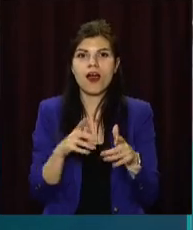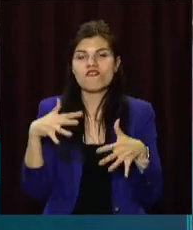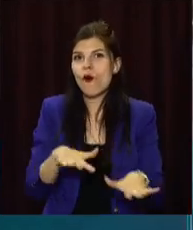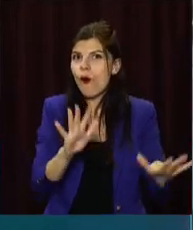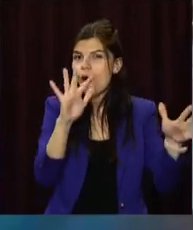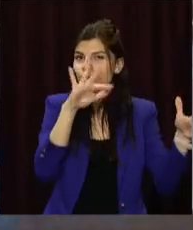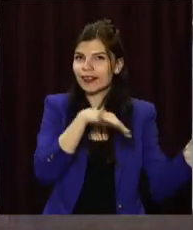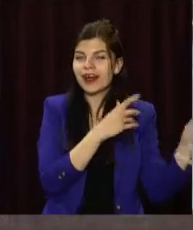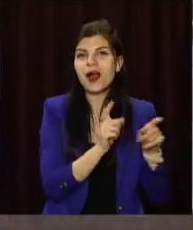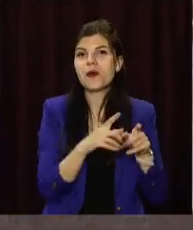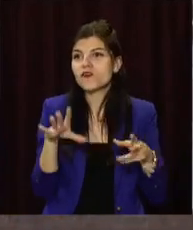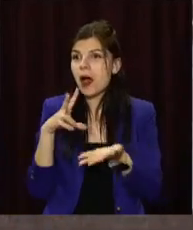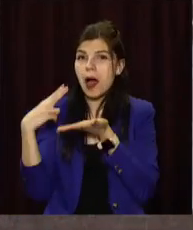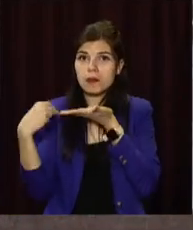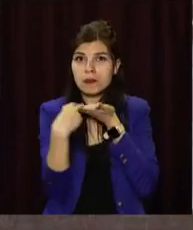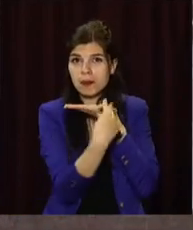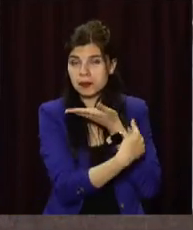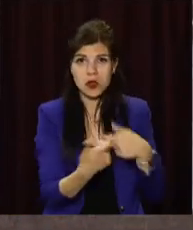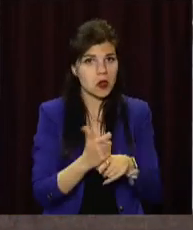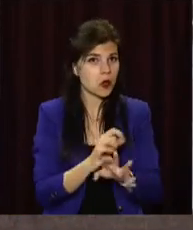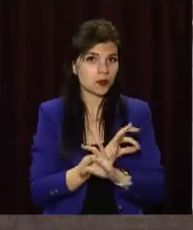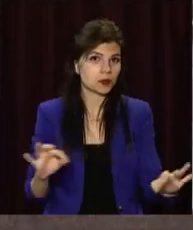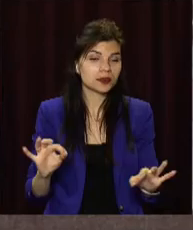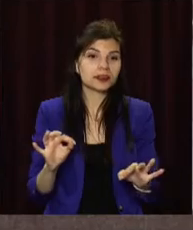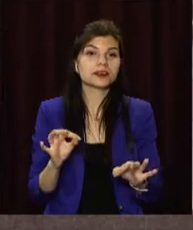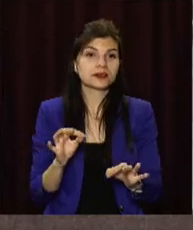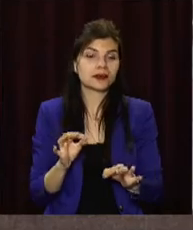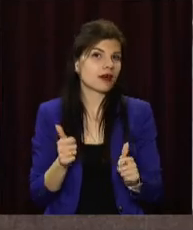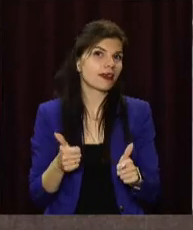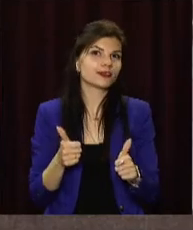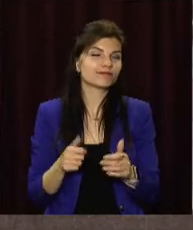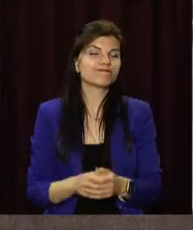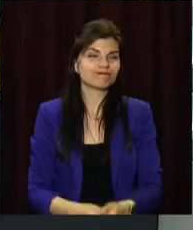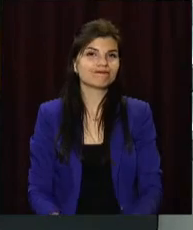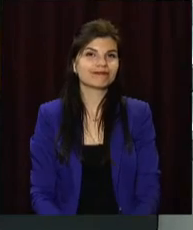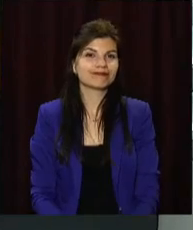волні, і ми все повторювали, ми все танцювали, і воно так було дуже класно.